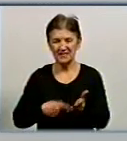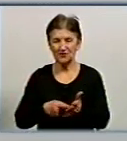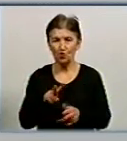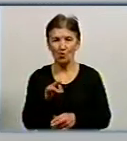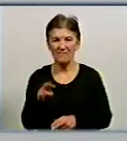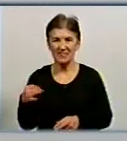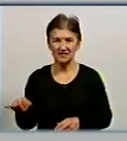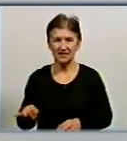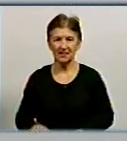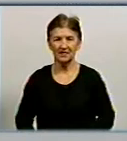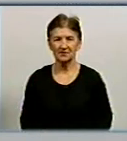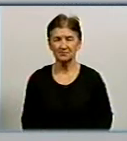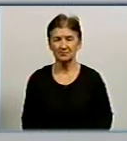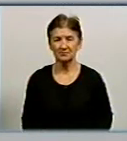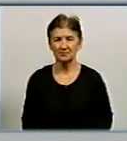ради.